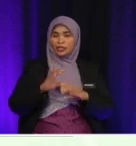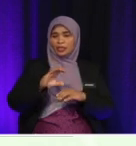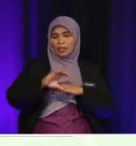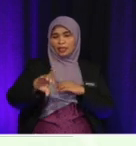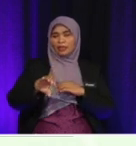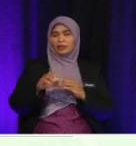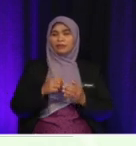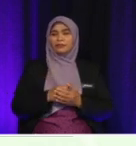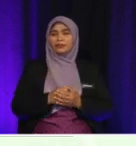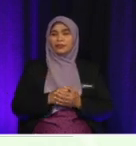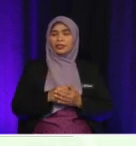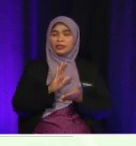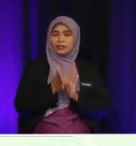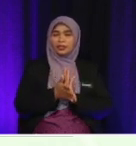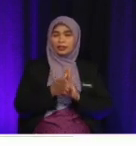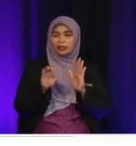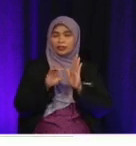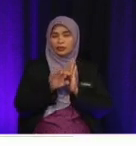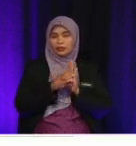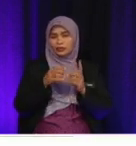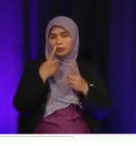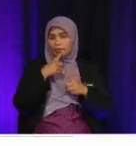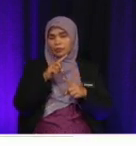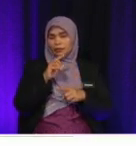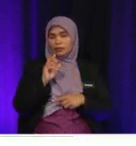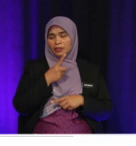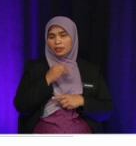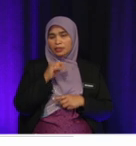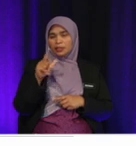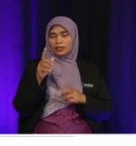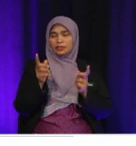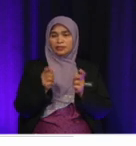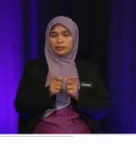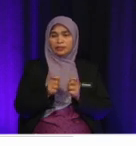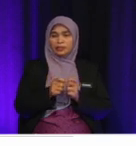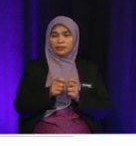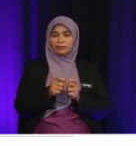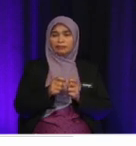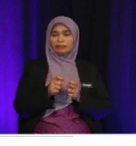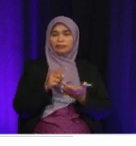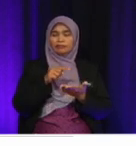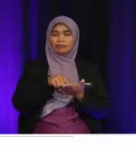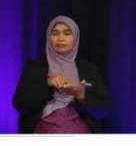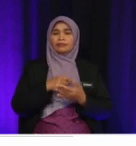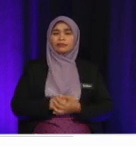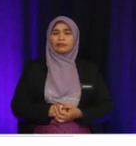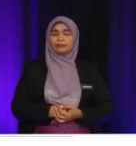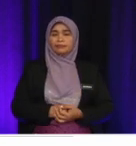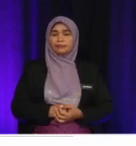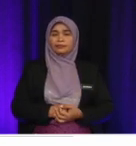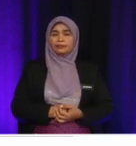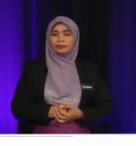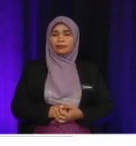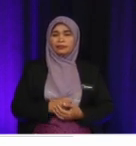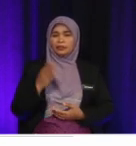elak jadi contoh jawapan kita ialah seperti ini okey